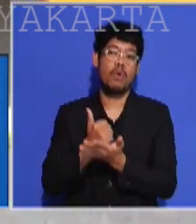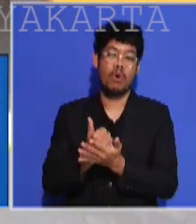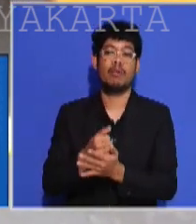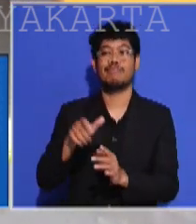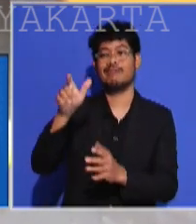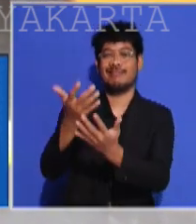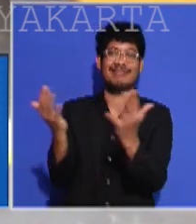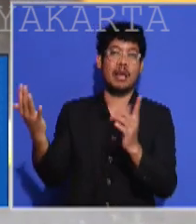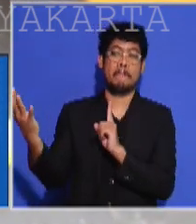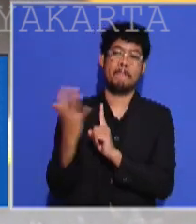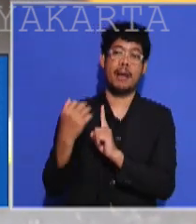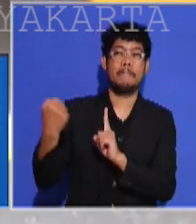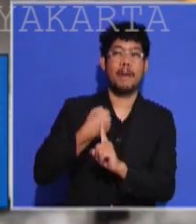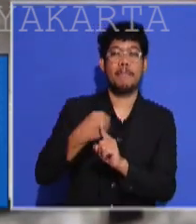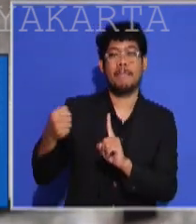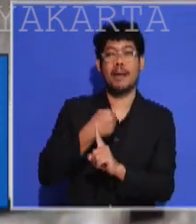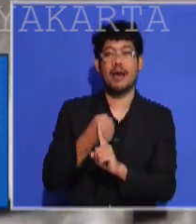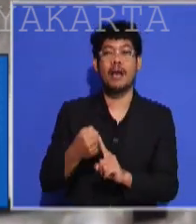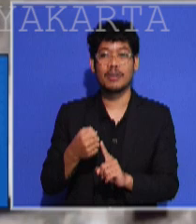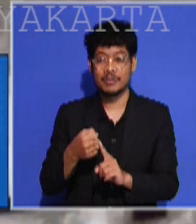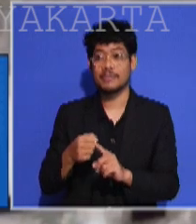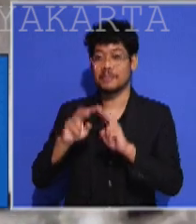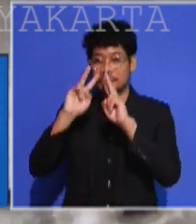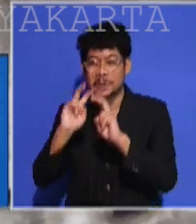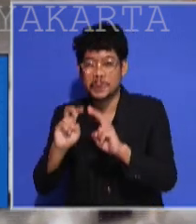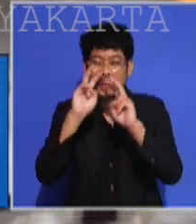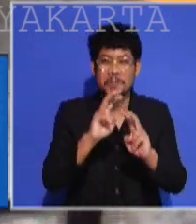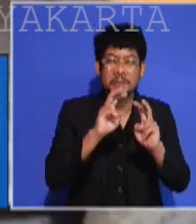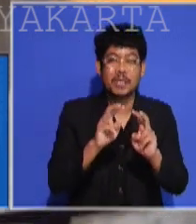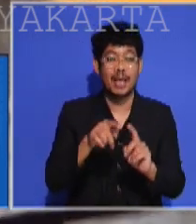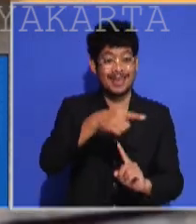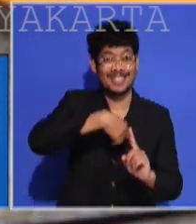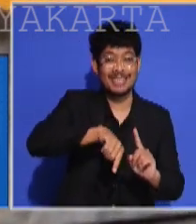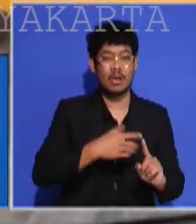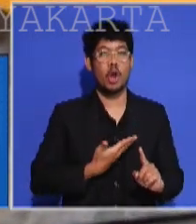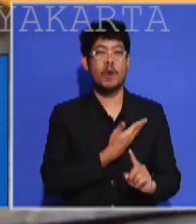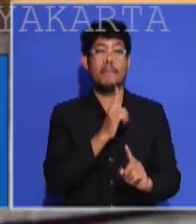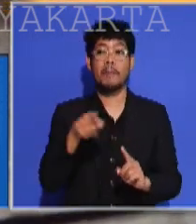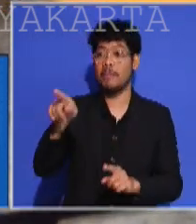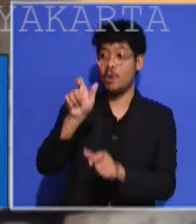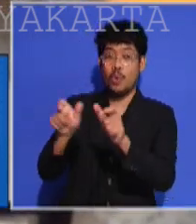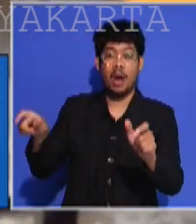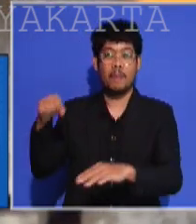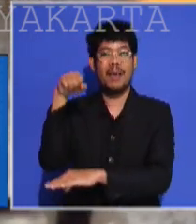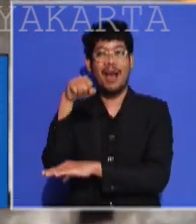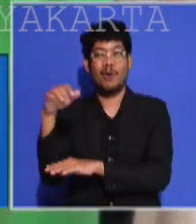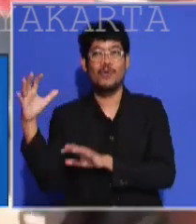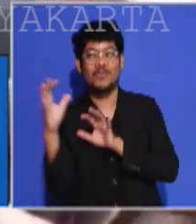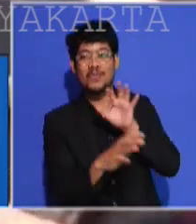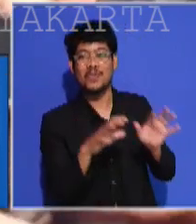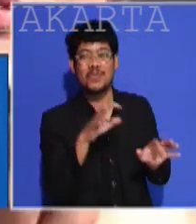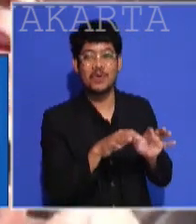sementara pihaknya mengindikasikan bahwa korban adalah warga setempat Sedangkan para pelaku merupakan pelajar pelaku aksi